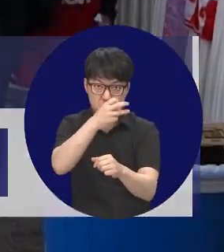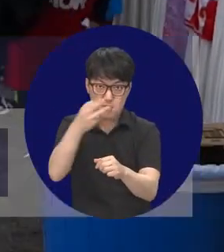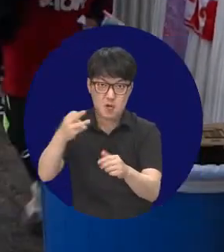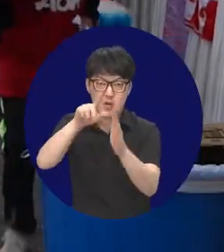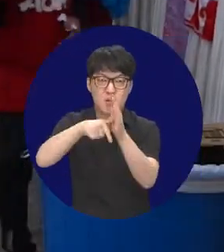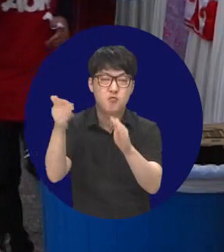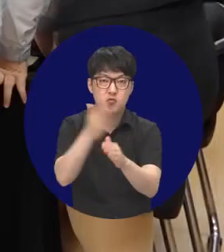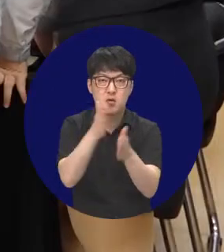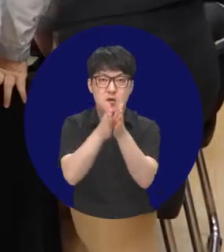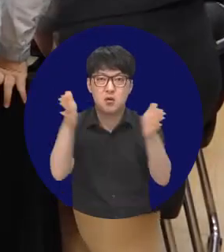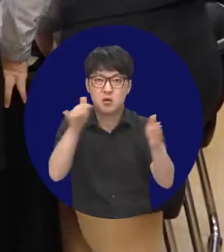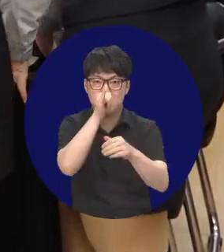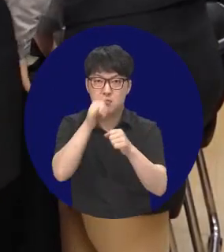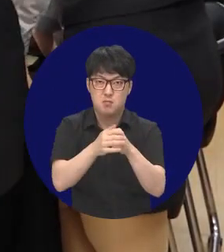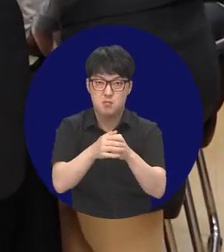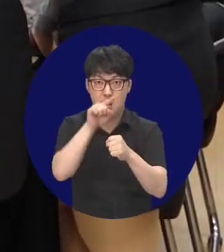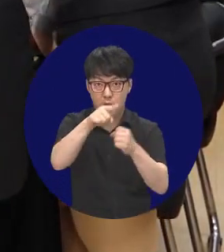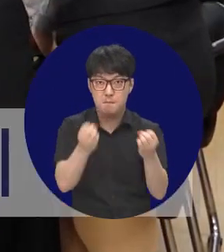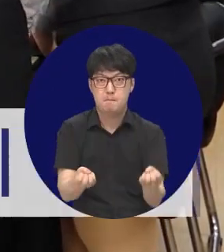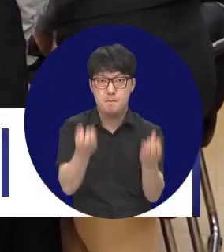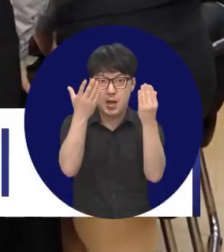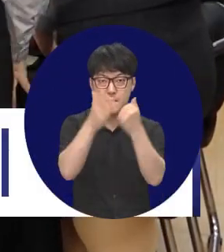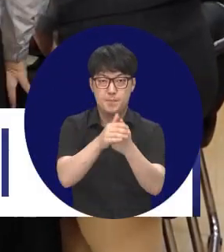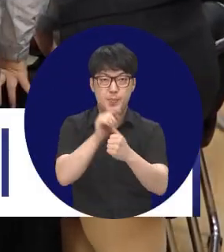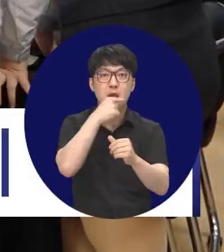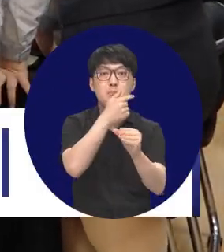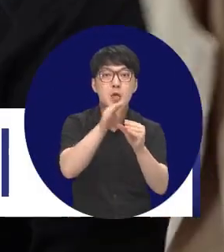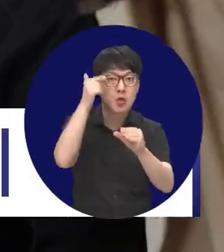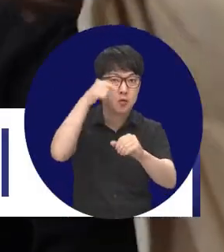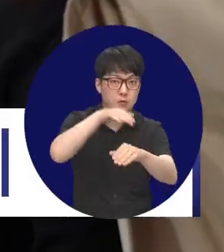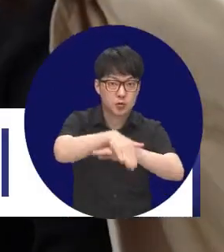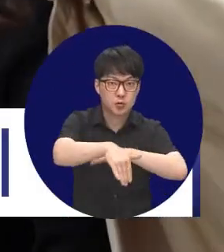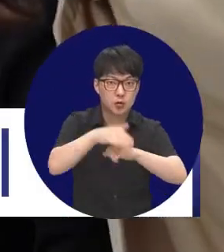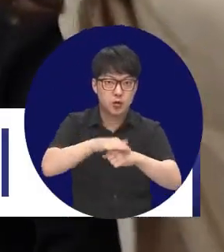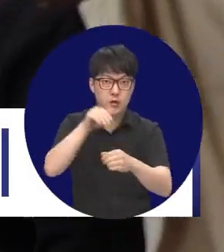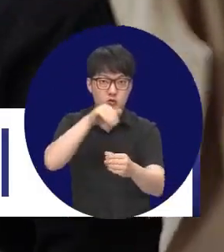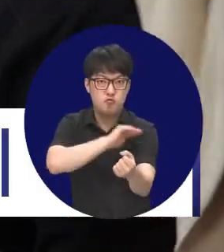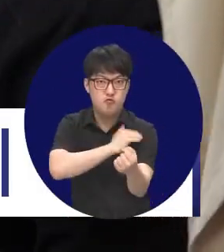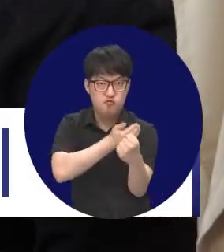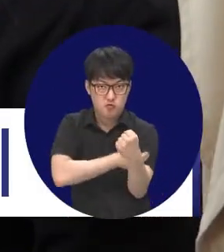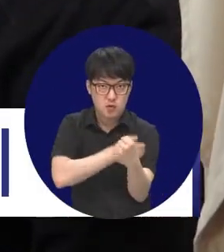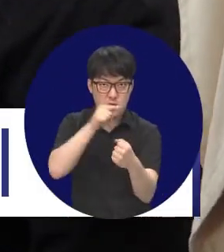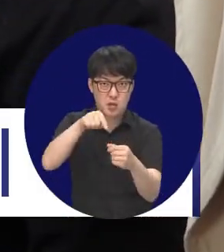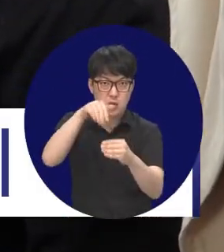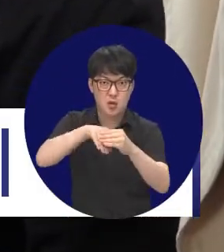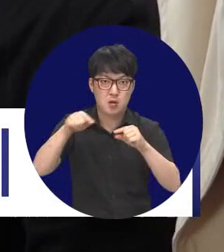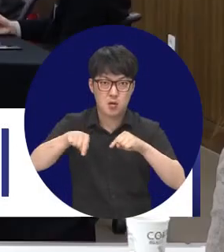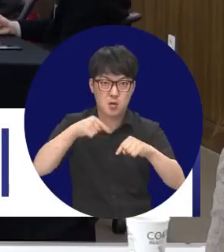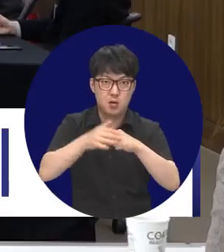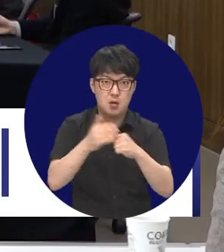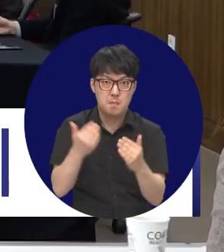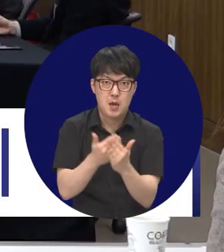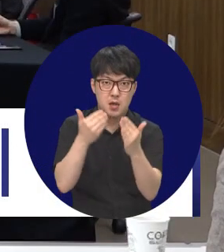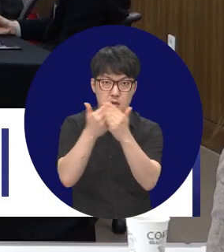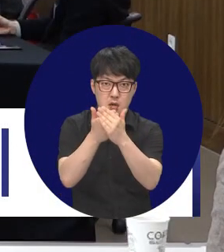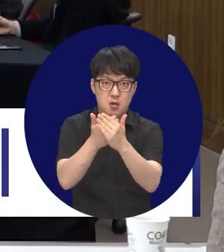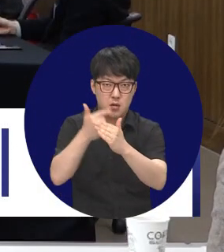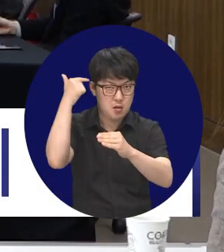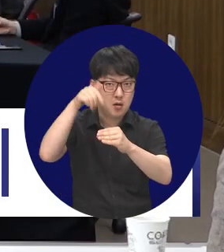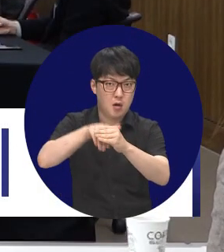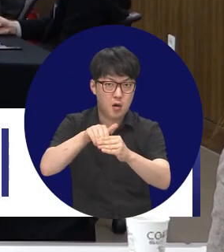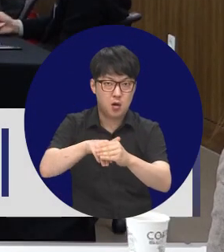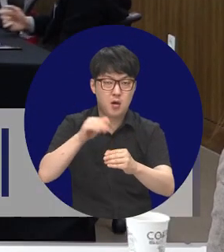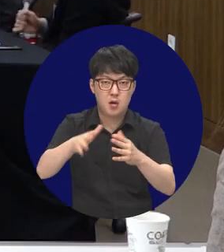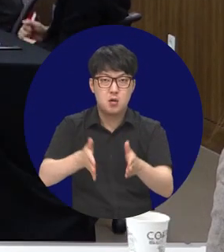있습니다. 유권자 정치 페스티벌은 민주주의, 주권, 선거정치, 정당발전, 정책선거, 시민교육 등을